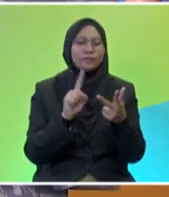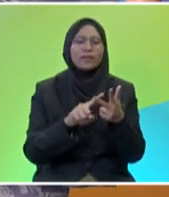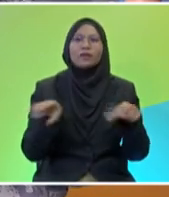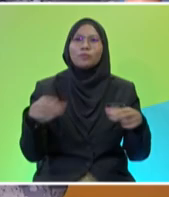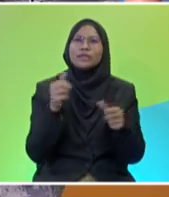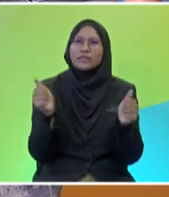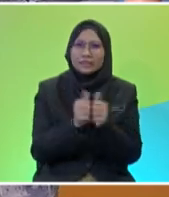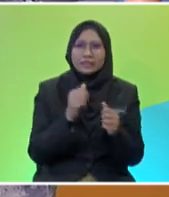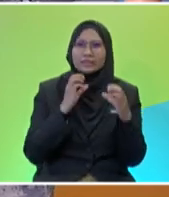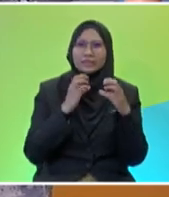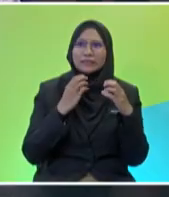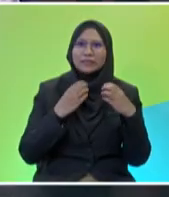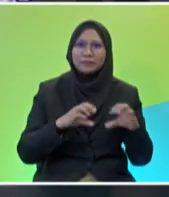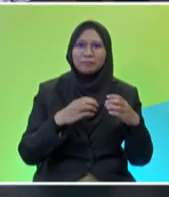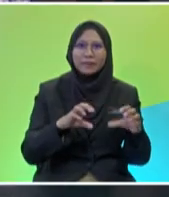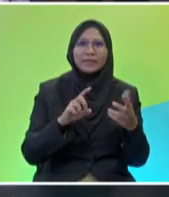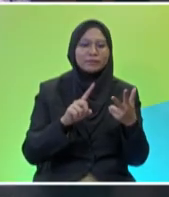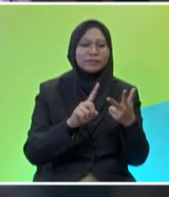jelas ya